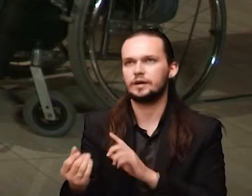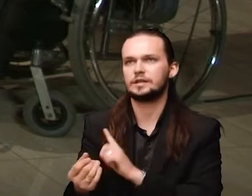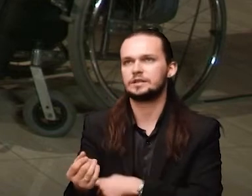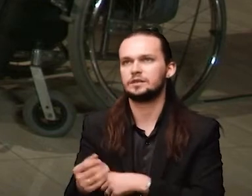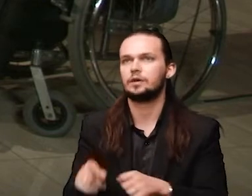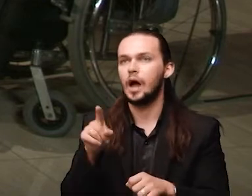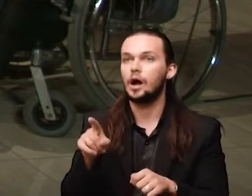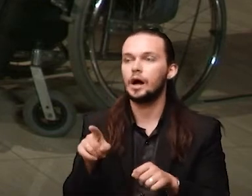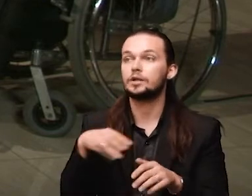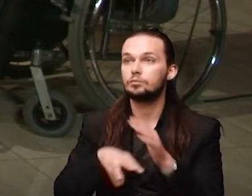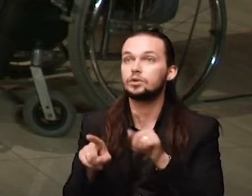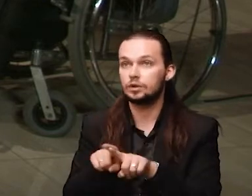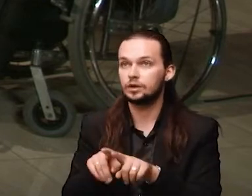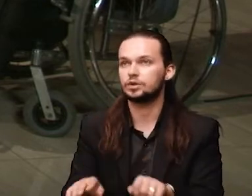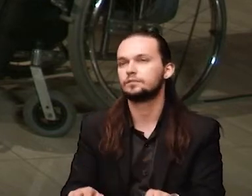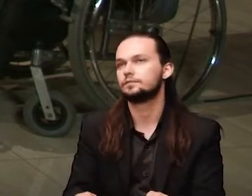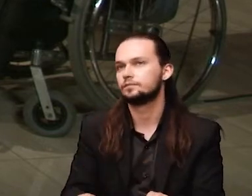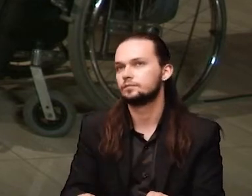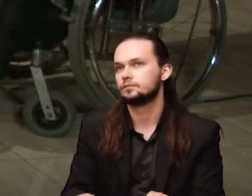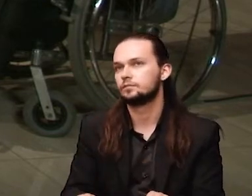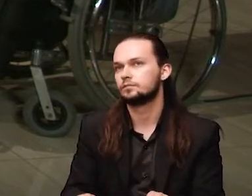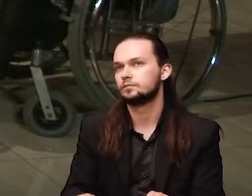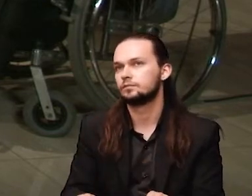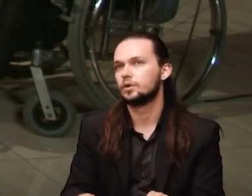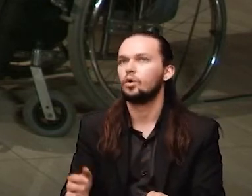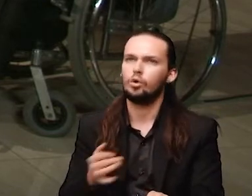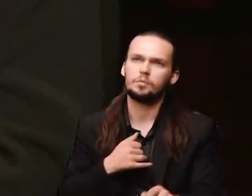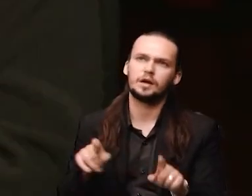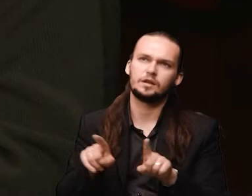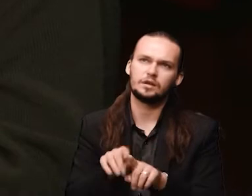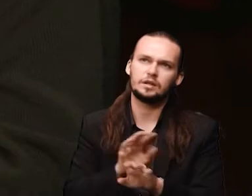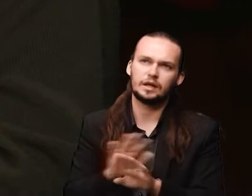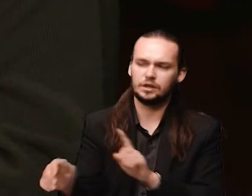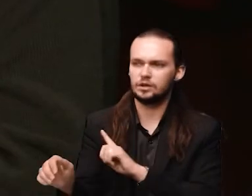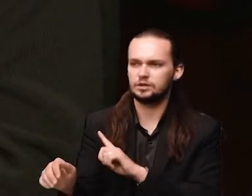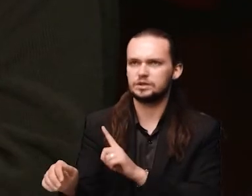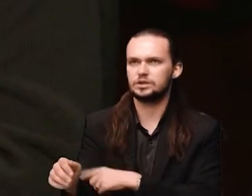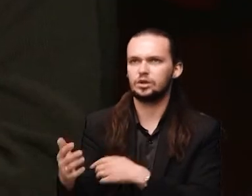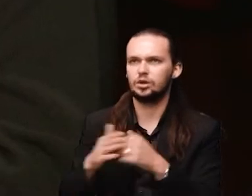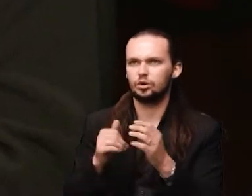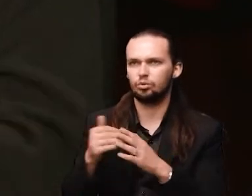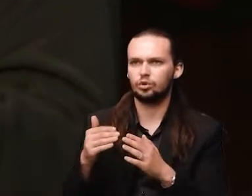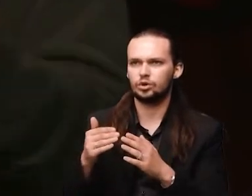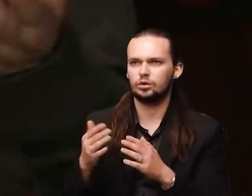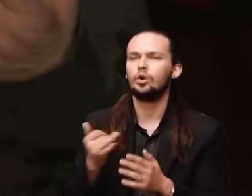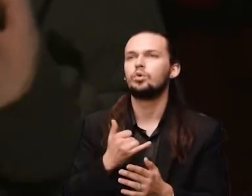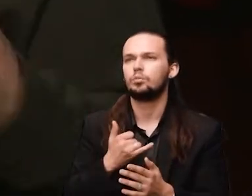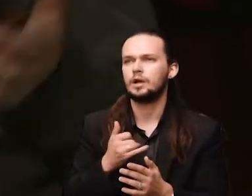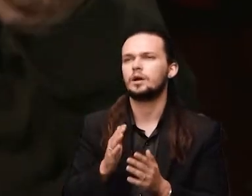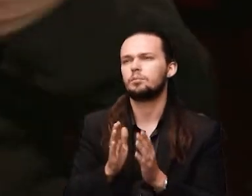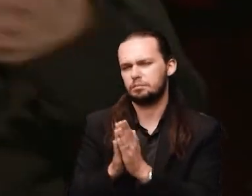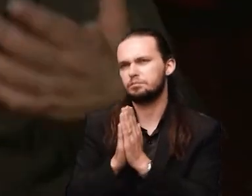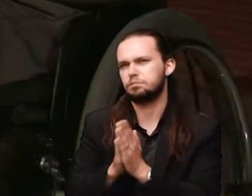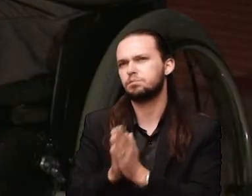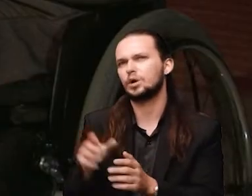он достаточно свободно. Юра, ты в метро тоже так на эскалаторе ездишь? Но дело в том, что у меня не такие сильные руки, и поэтому я обязательно беру с собой человека, который сопровождает. Ну,